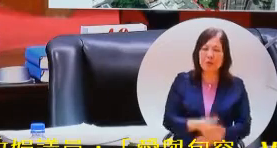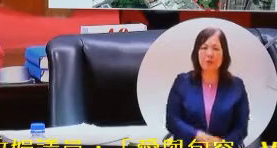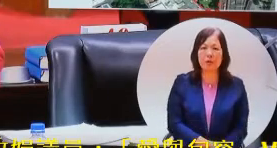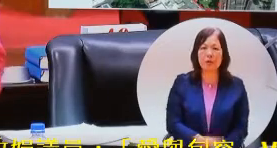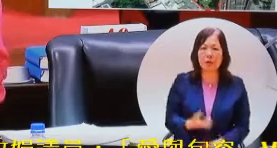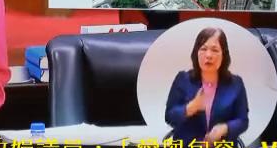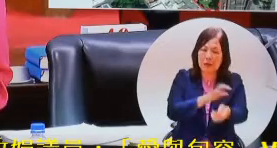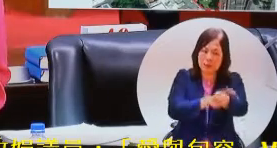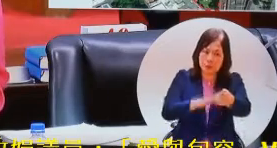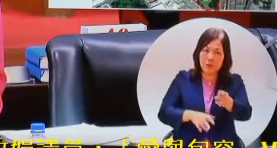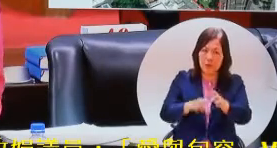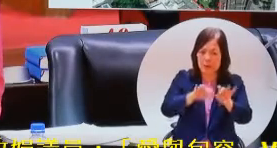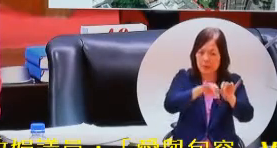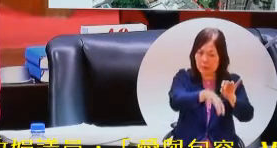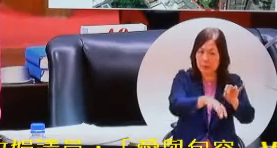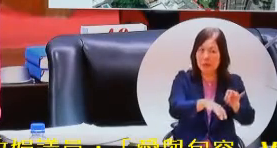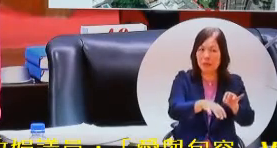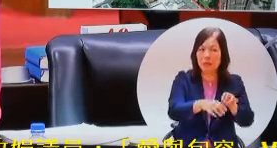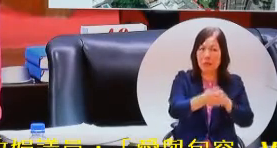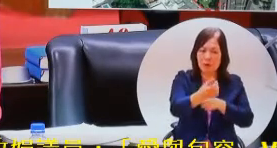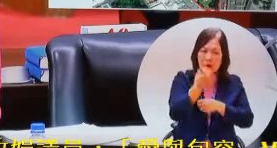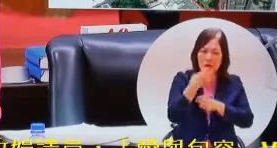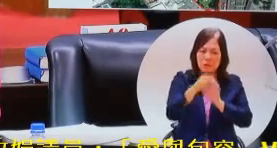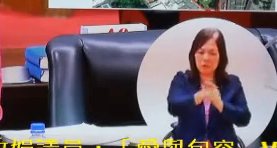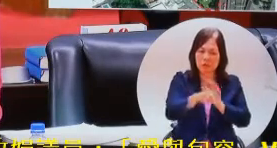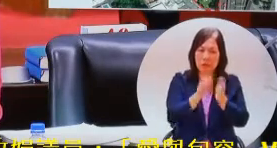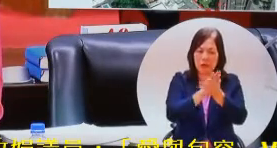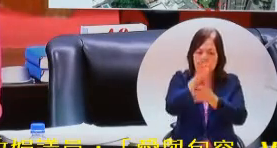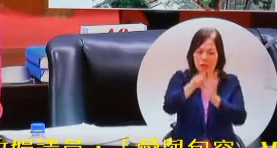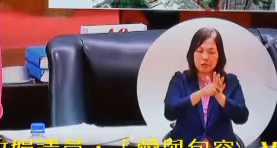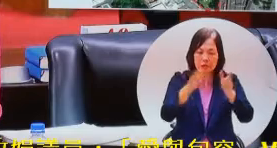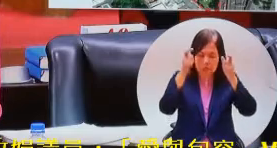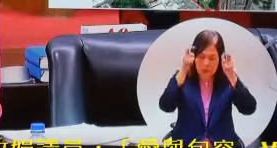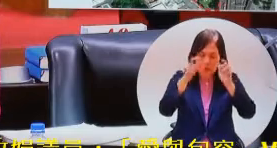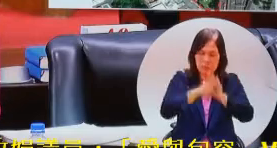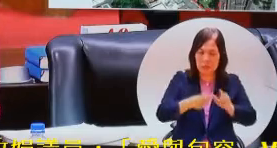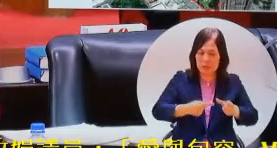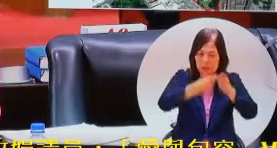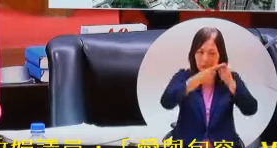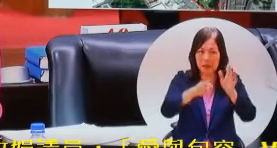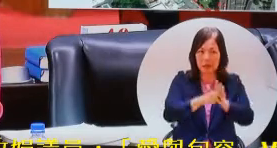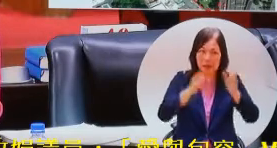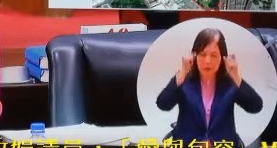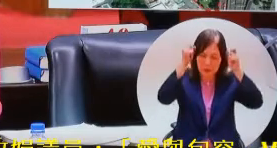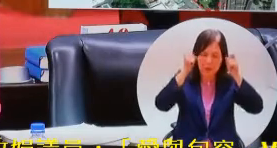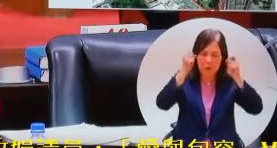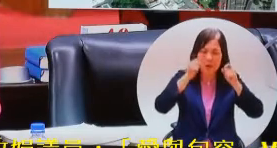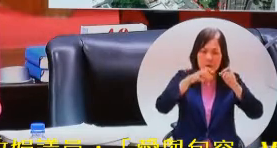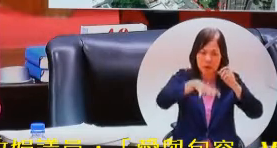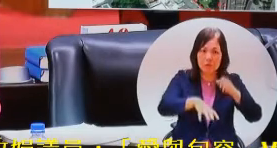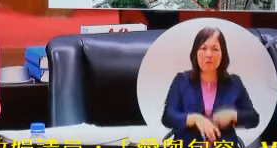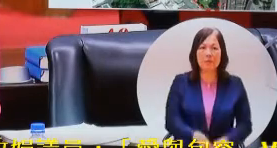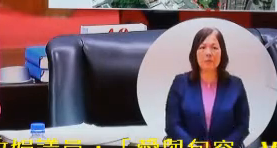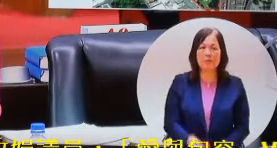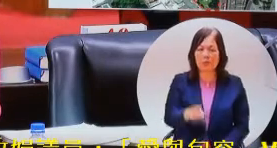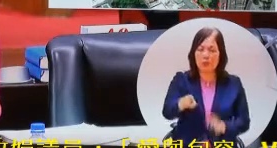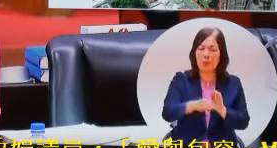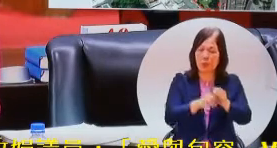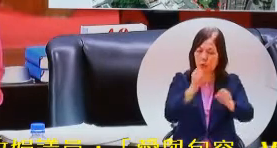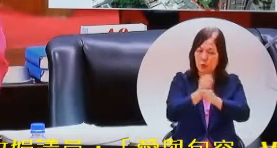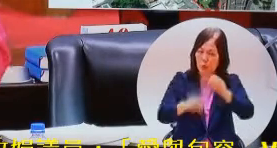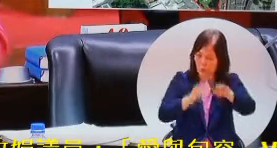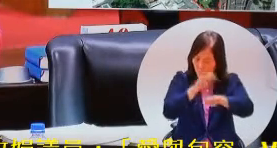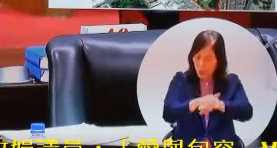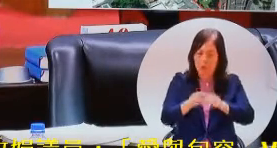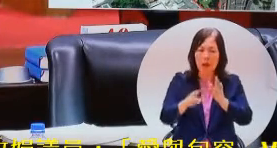块地的时候，你就告诉我们说，这一块地是刚好是第一个国民运动中心，你们兑现了，谢谢你们。你们才短短一